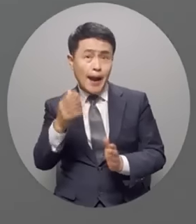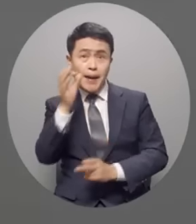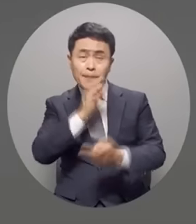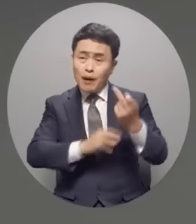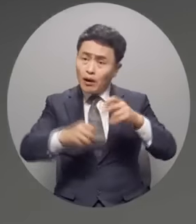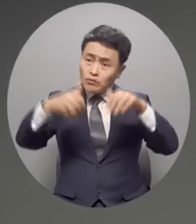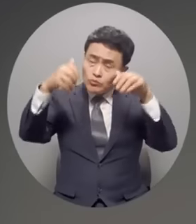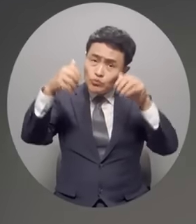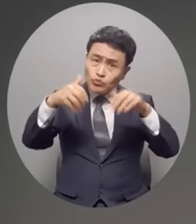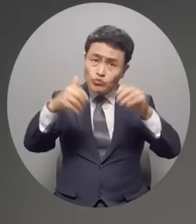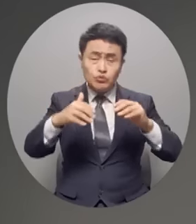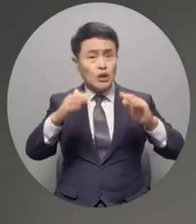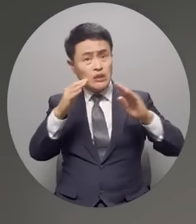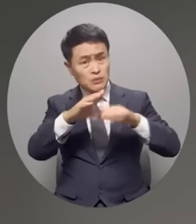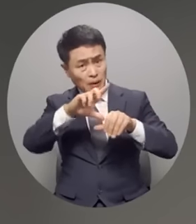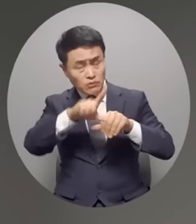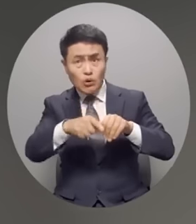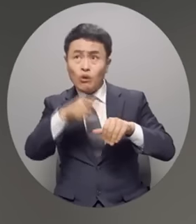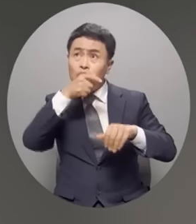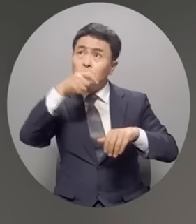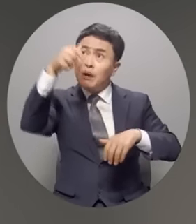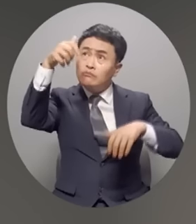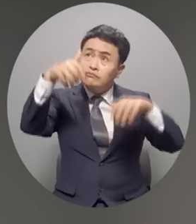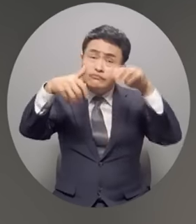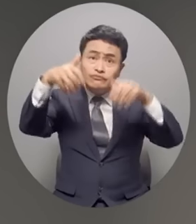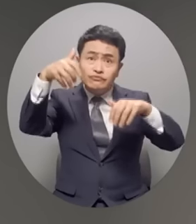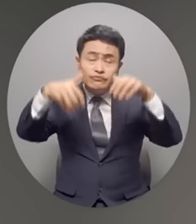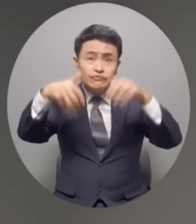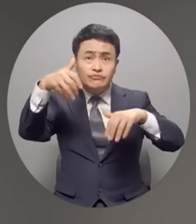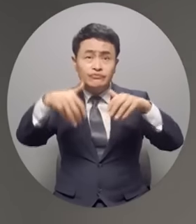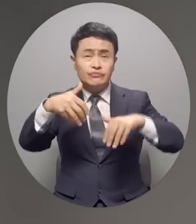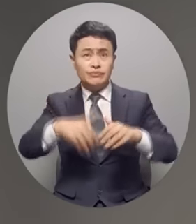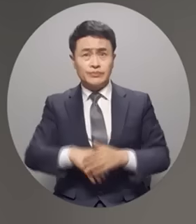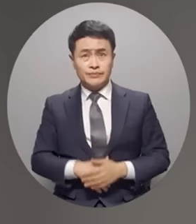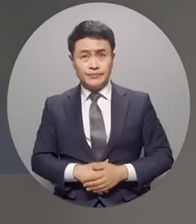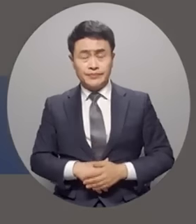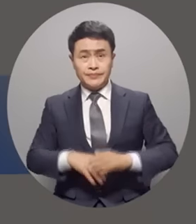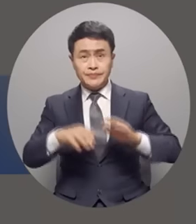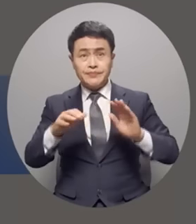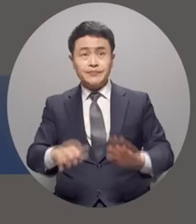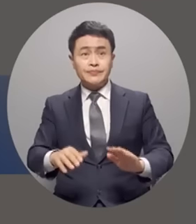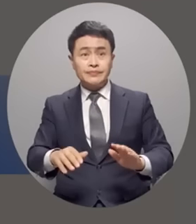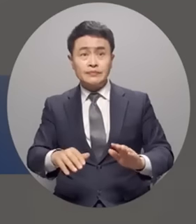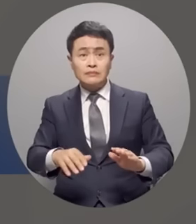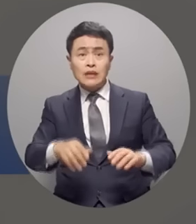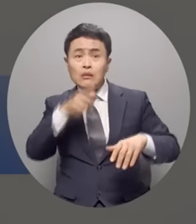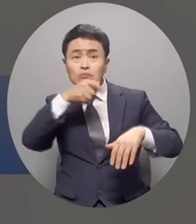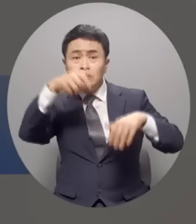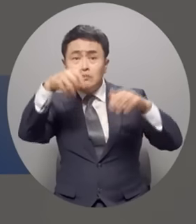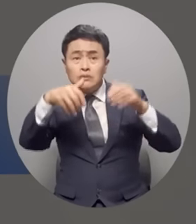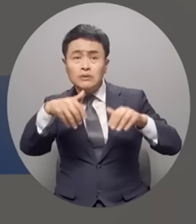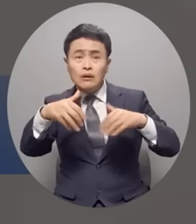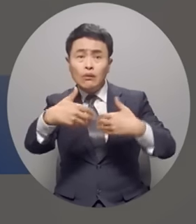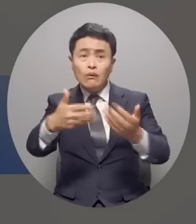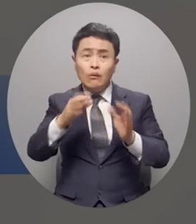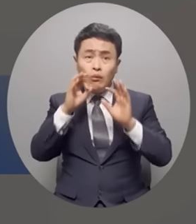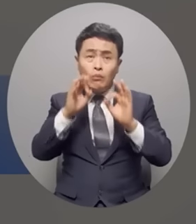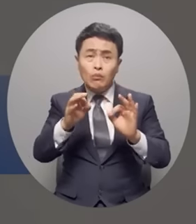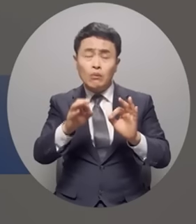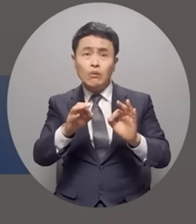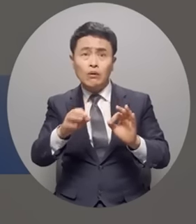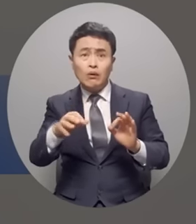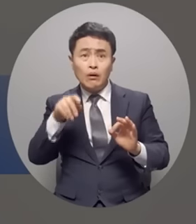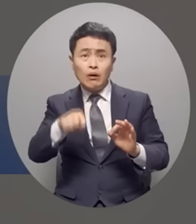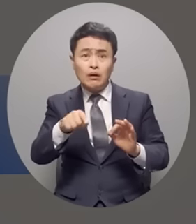내린 비에 주방과 천장에서 빗물이 줄줄 새어들어왔습니다. 물을 새는 걸 보고 물을 갈아줘서 사는 길을 못 내렸었는데